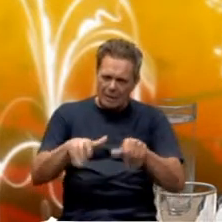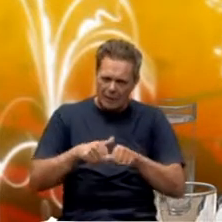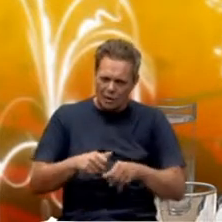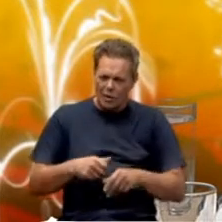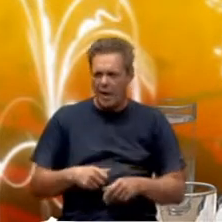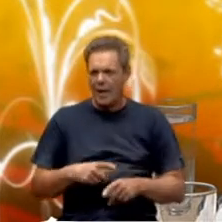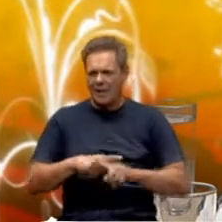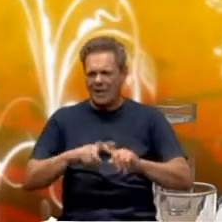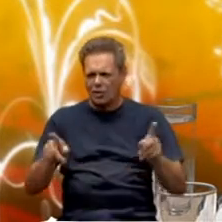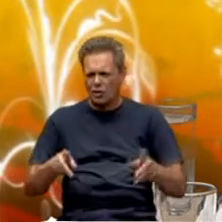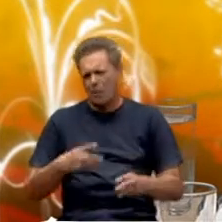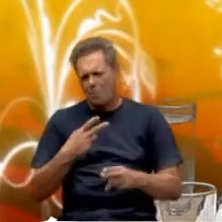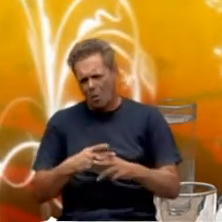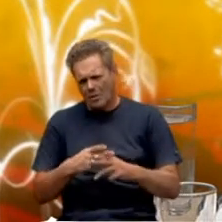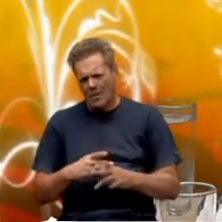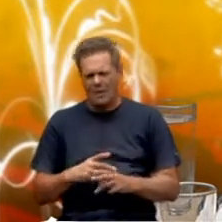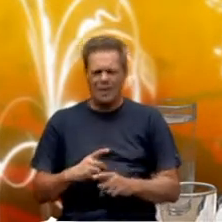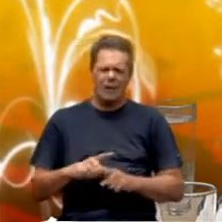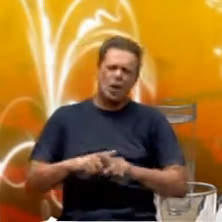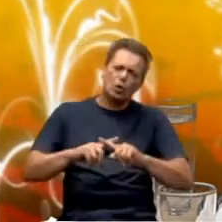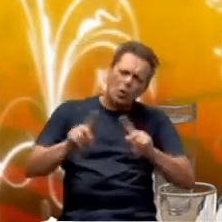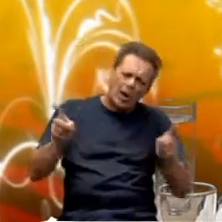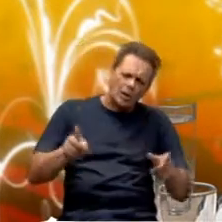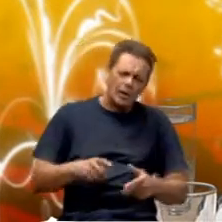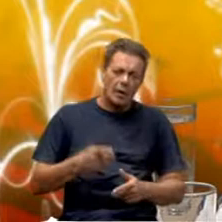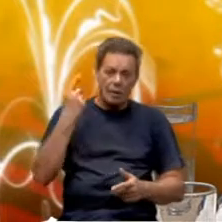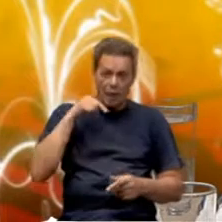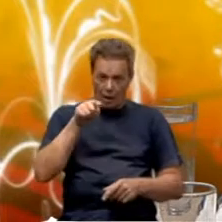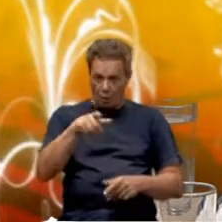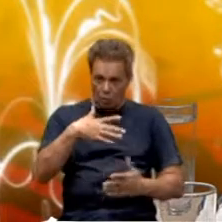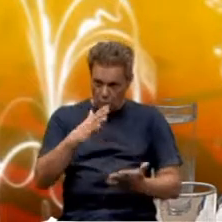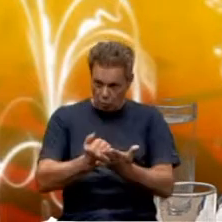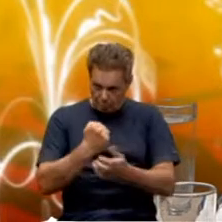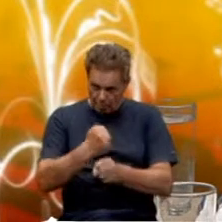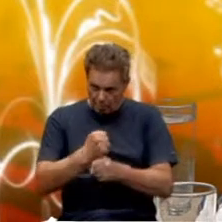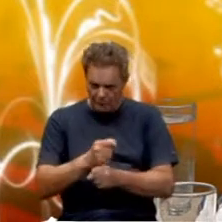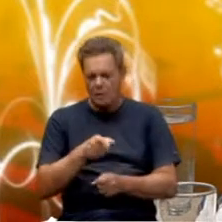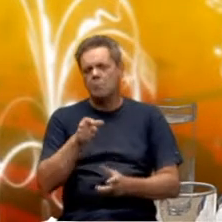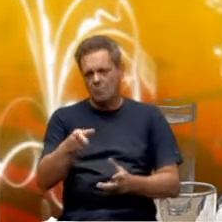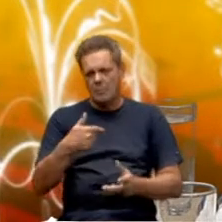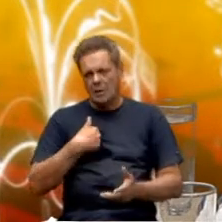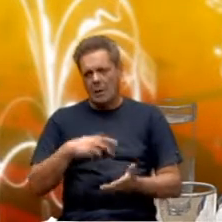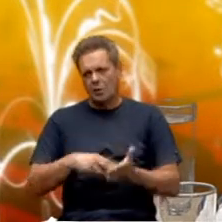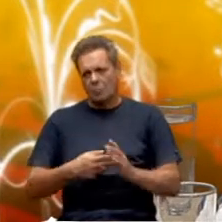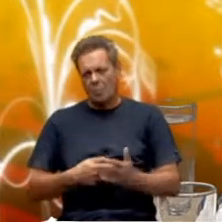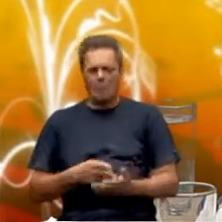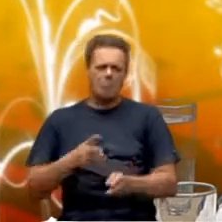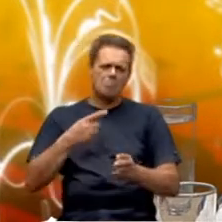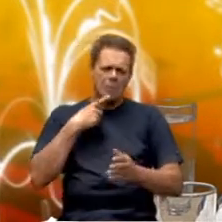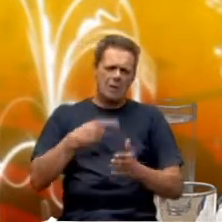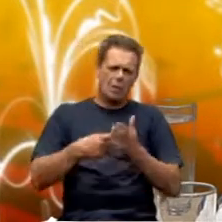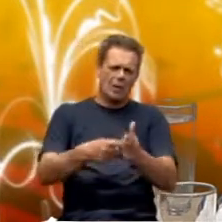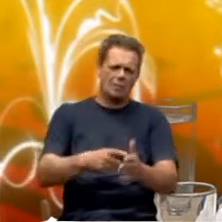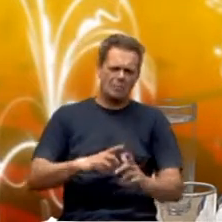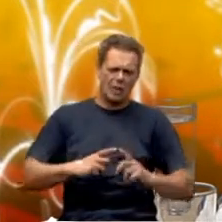bolesnih, nemoćnih, drugačijih. Jer ako to uspijemo napraviti, mi sa našim problemom i pokazati im da